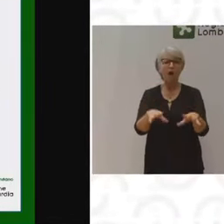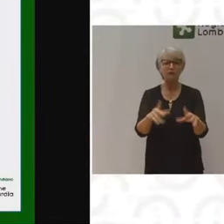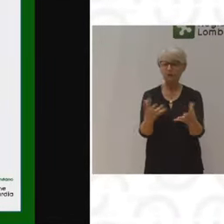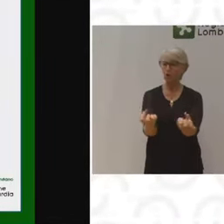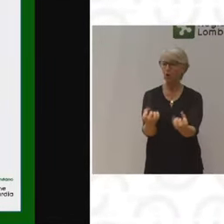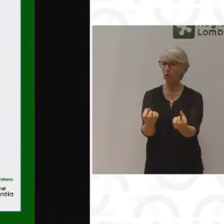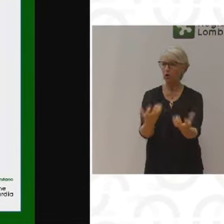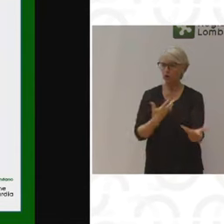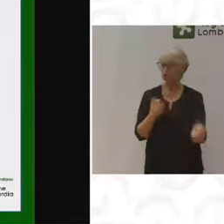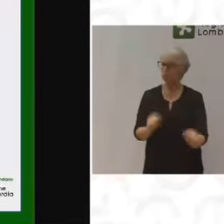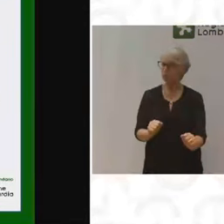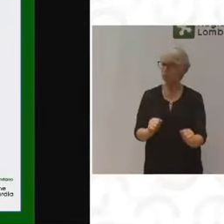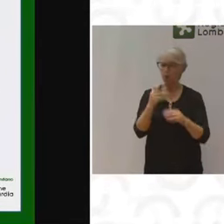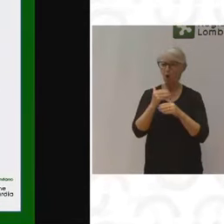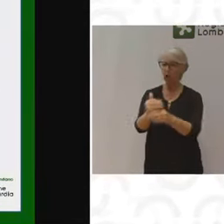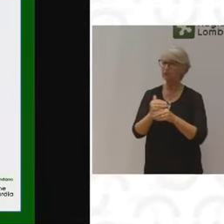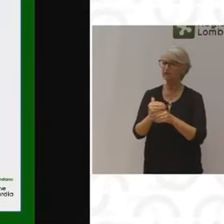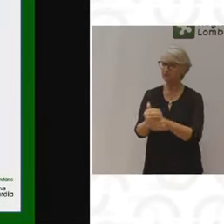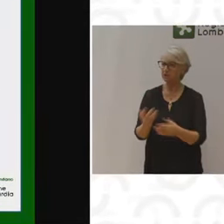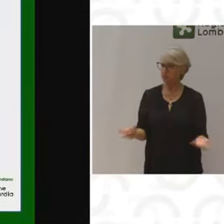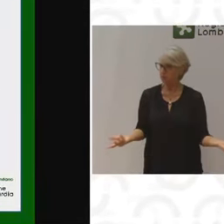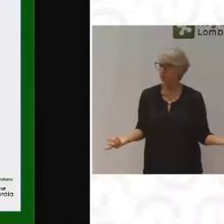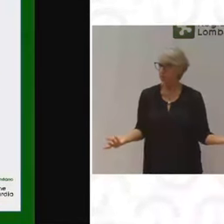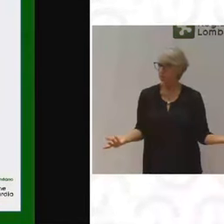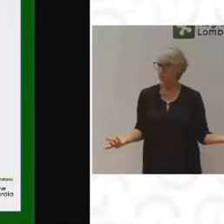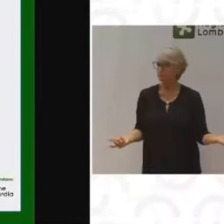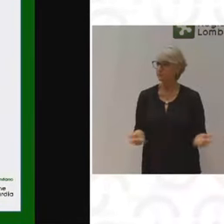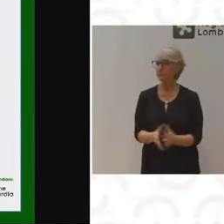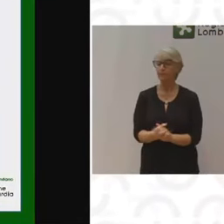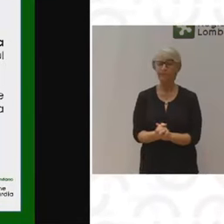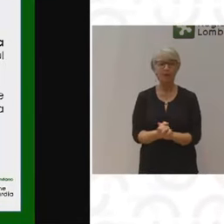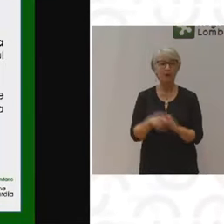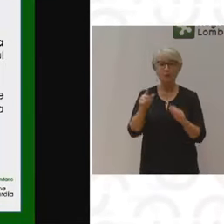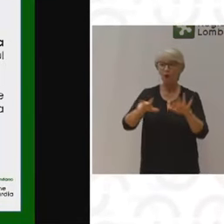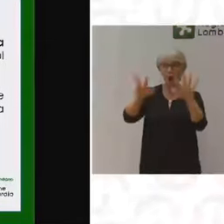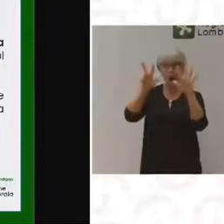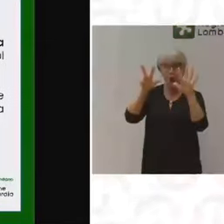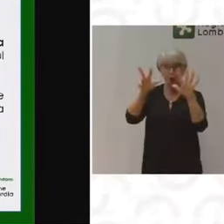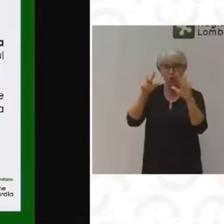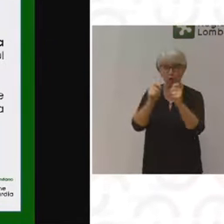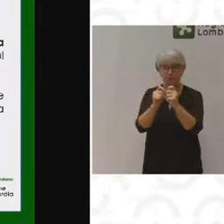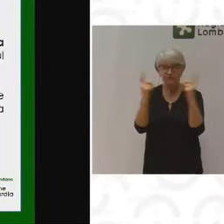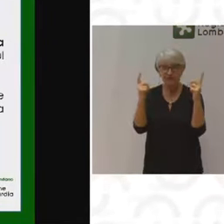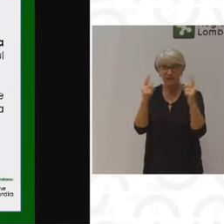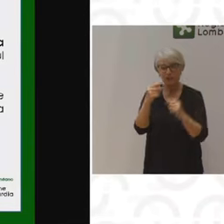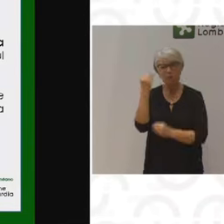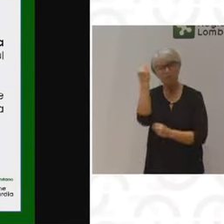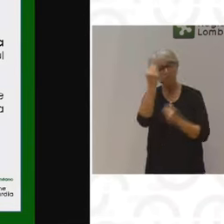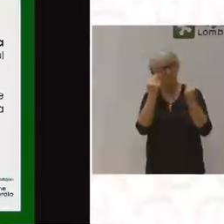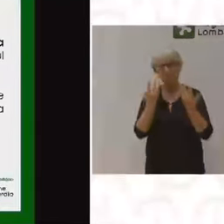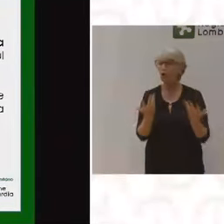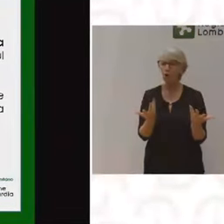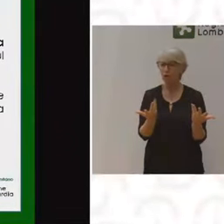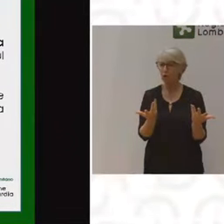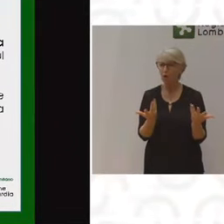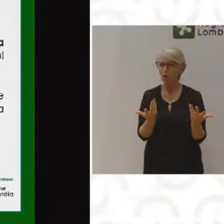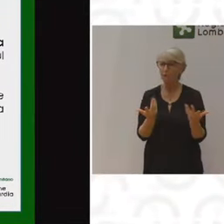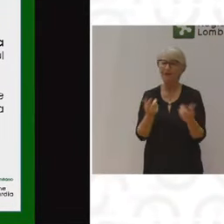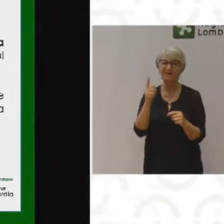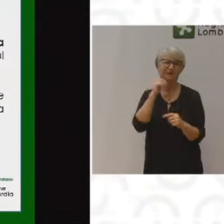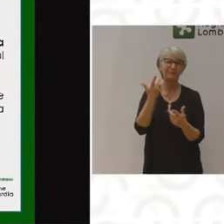che possiamo condividere. Questi 8 video sono stati pensati come si fa oggi, come una serie